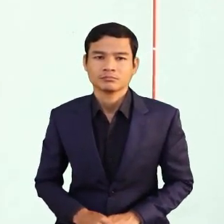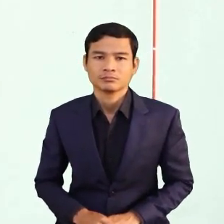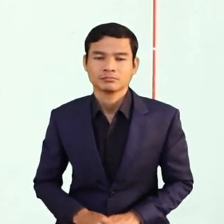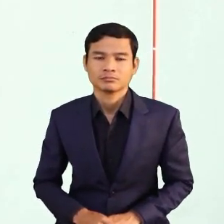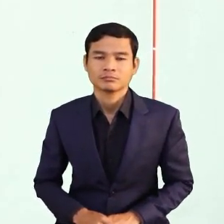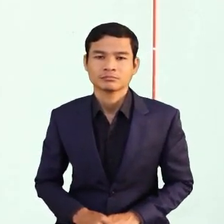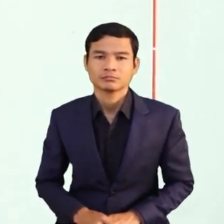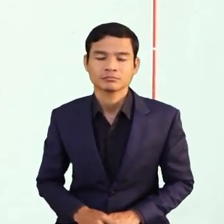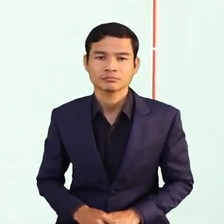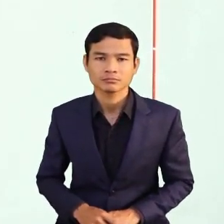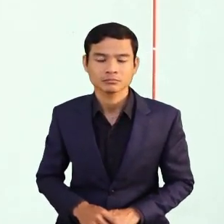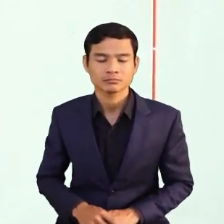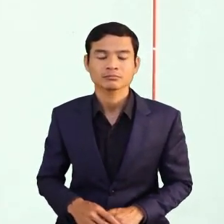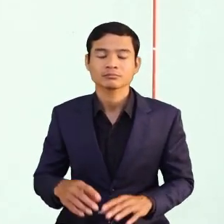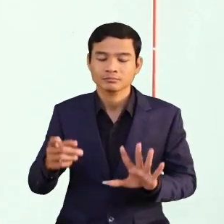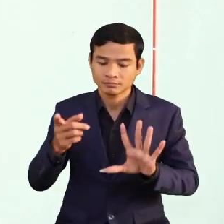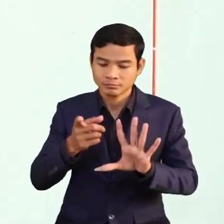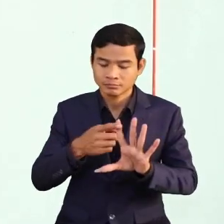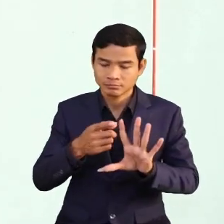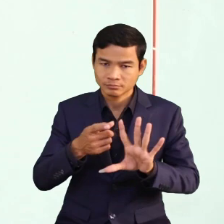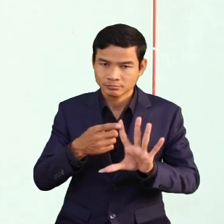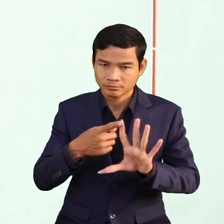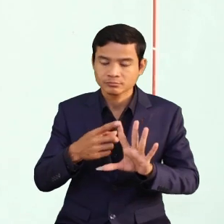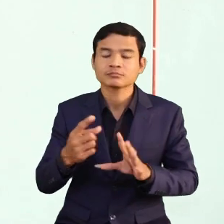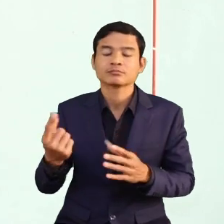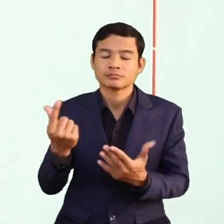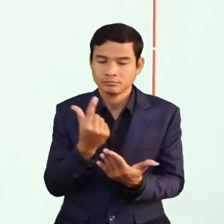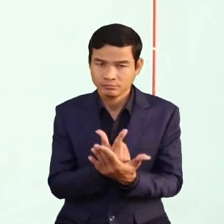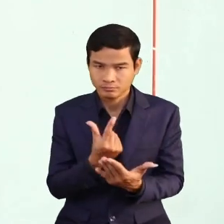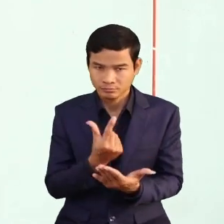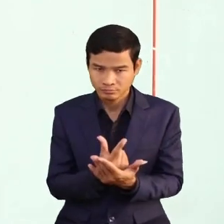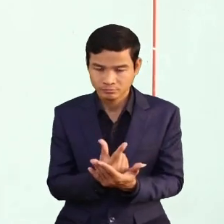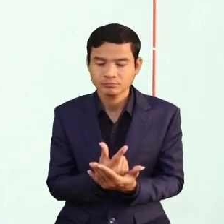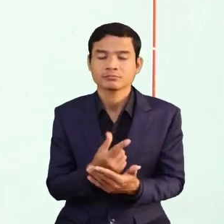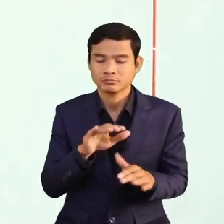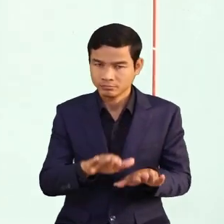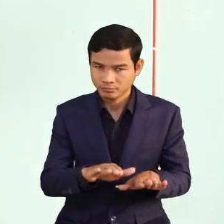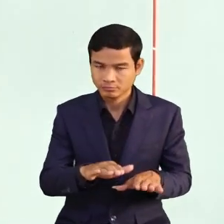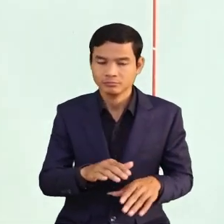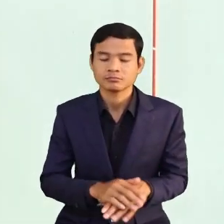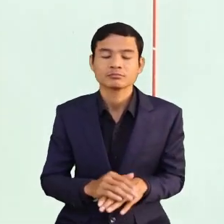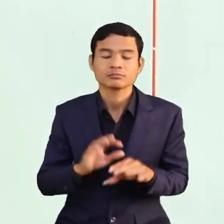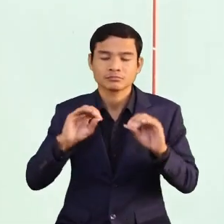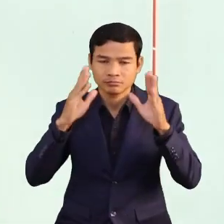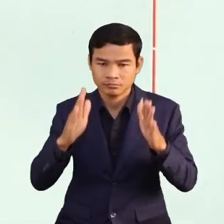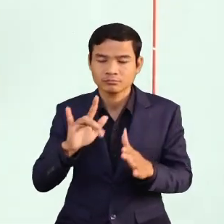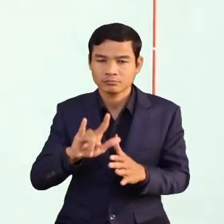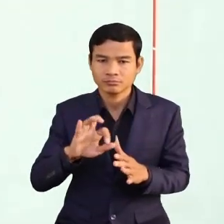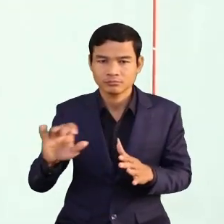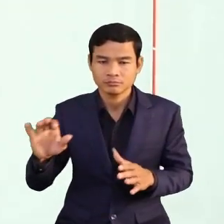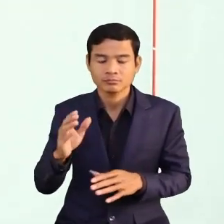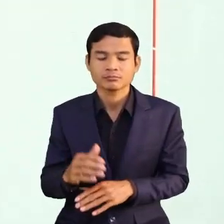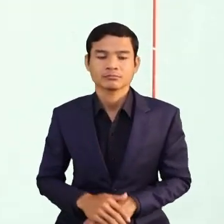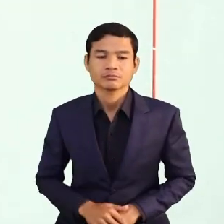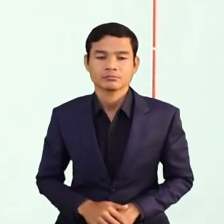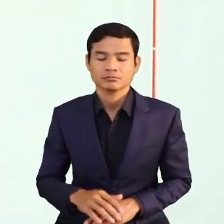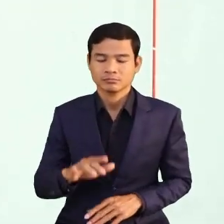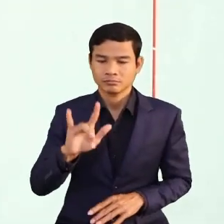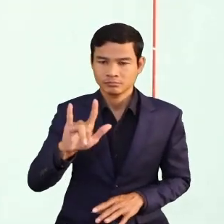จ้าให้สระไอ้คือเนื้อจ้าดอบ่ายสำหรับครูประกอบ